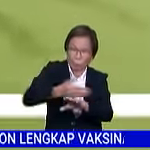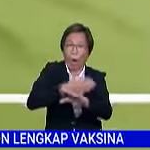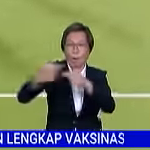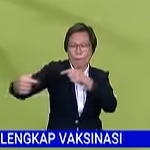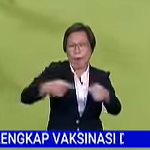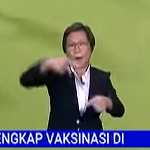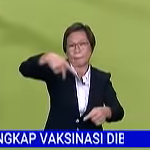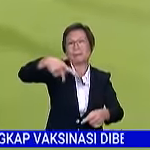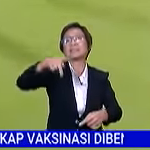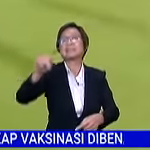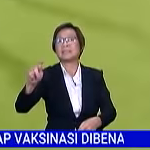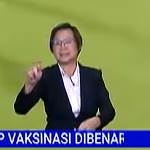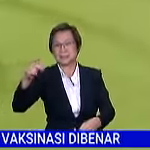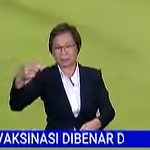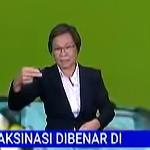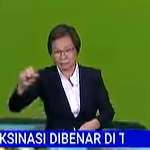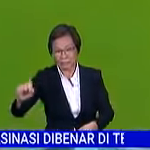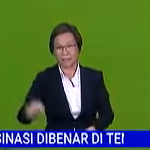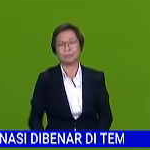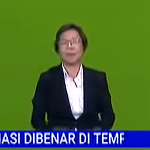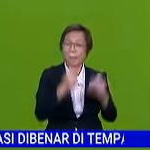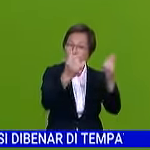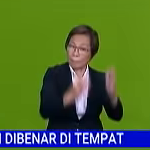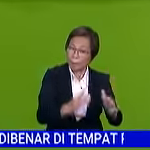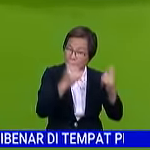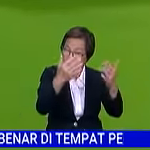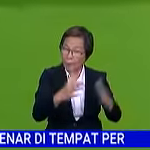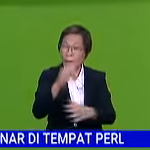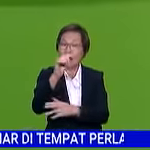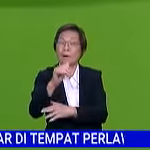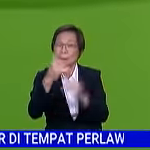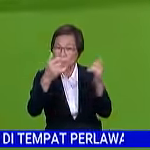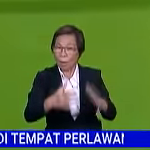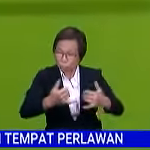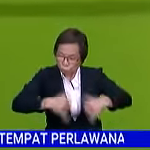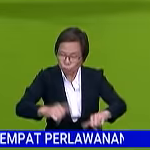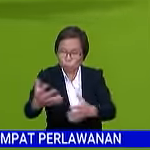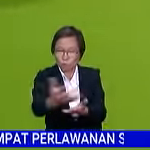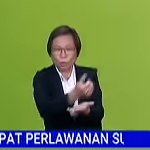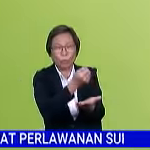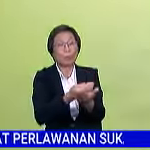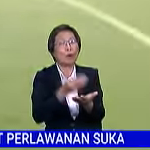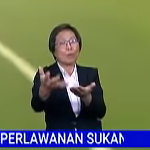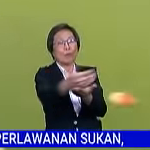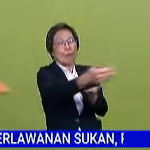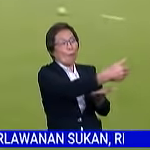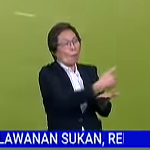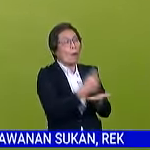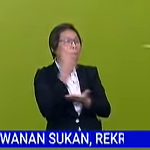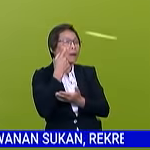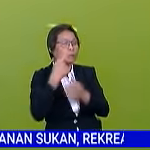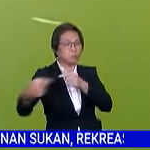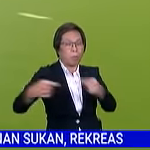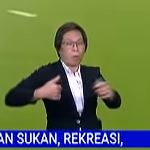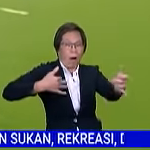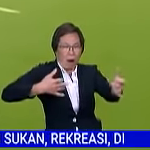menentang Piston Hesse. Selepas itu, anak-anak buah Arusha Varaj akan meneruskan misi mengutip mata dengan perlawanan menentang Ireland,